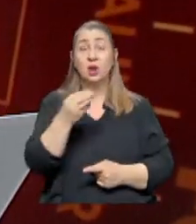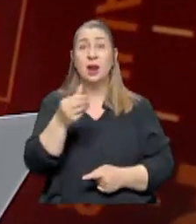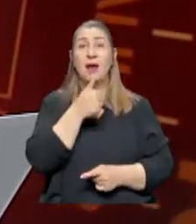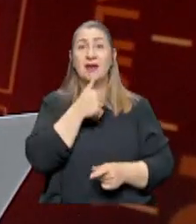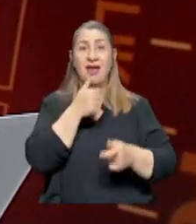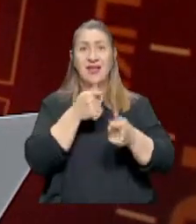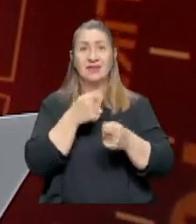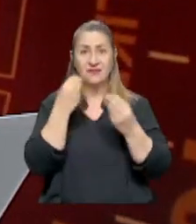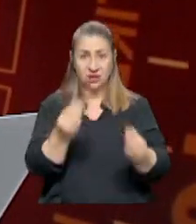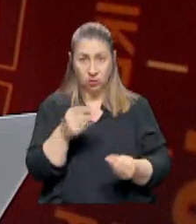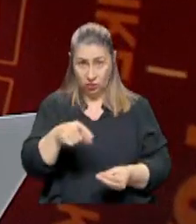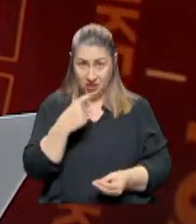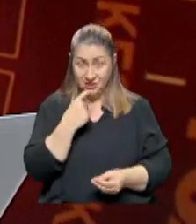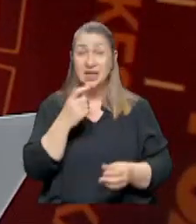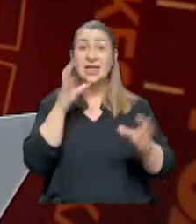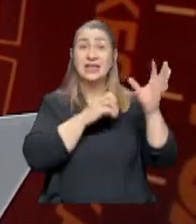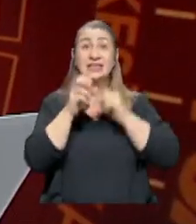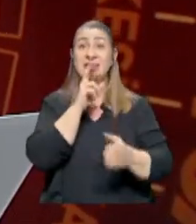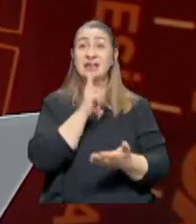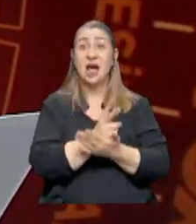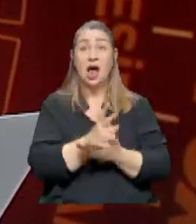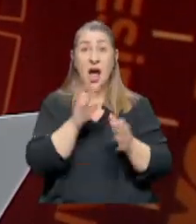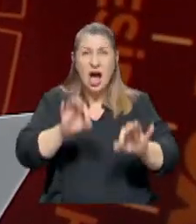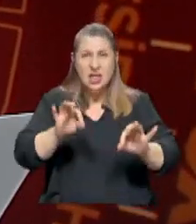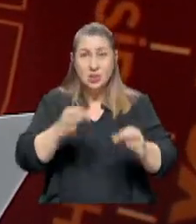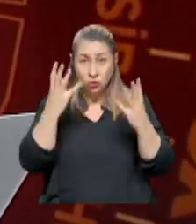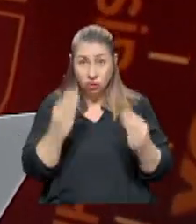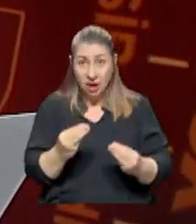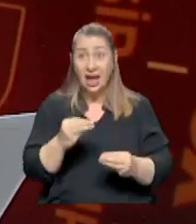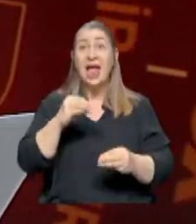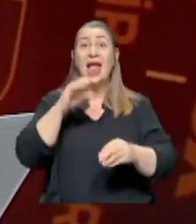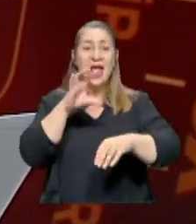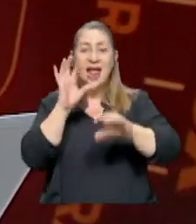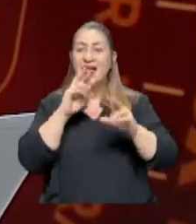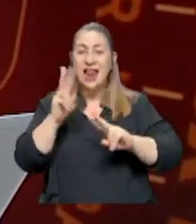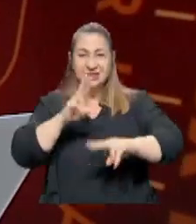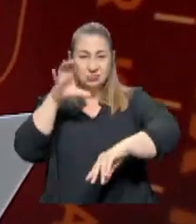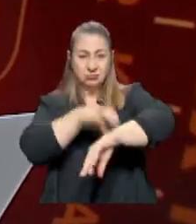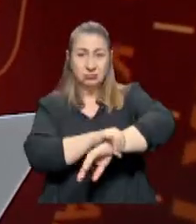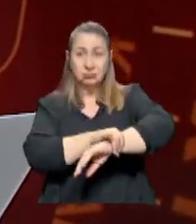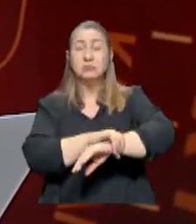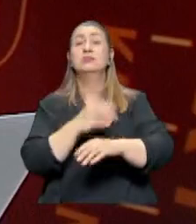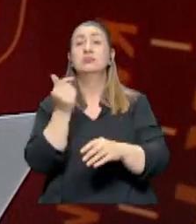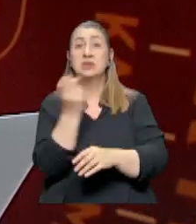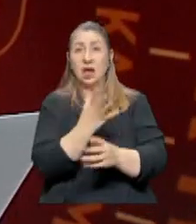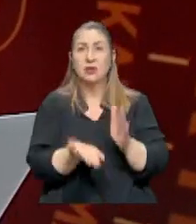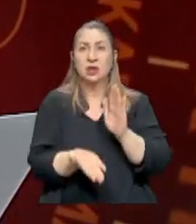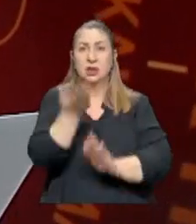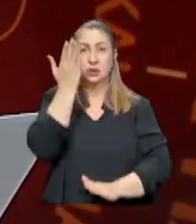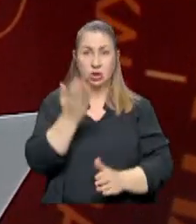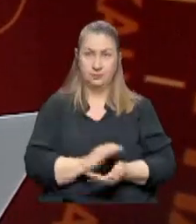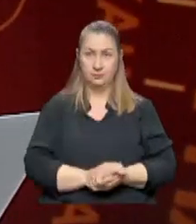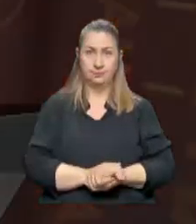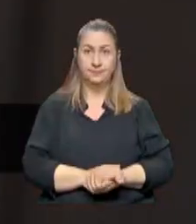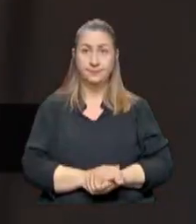erkeğe eğitim verilecek bu yıl. Gizlilik kararları anında uygulanacak. Elektronik kelepçede kapasite artırılacak.